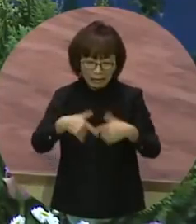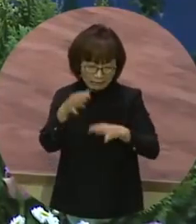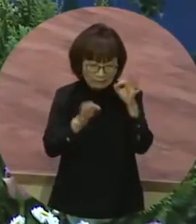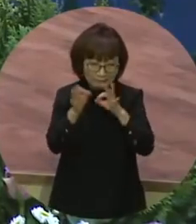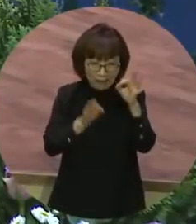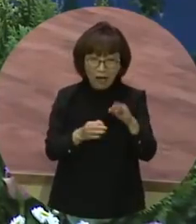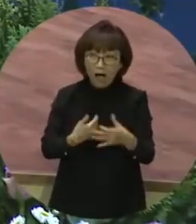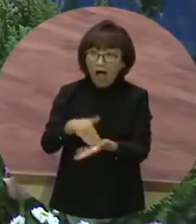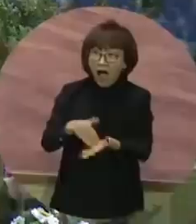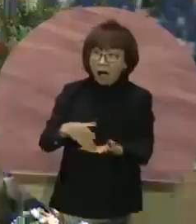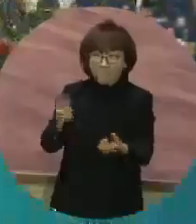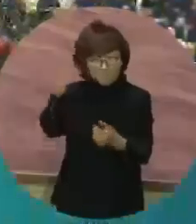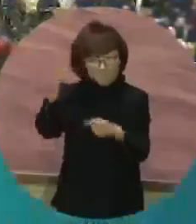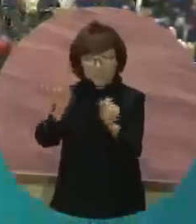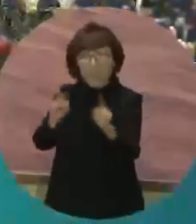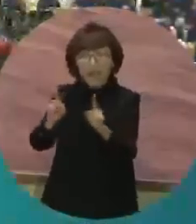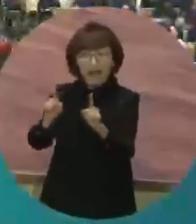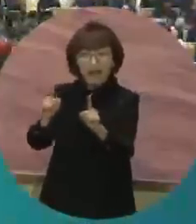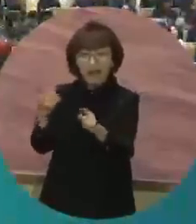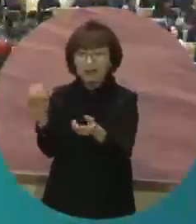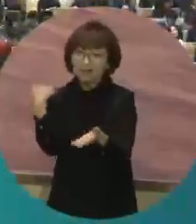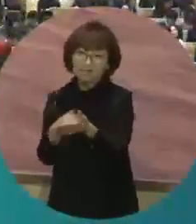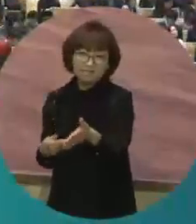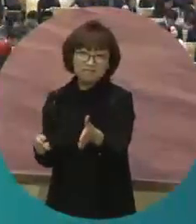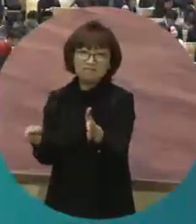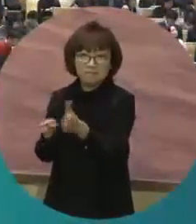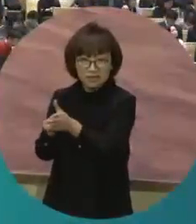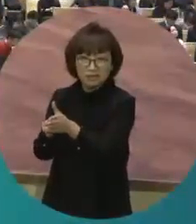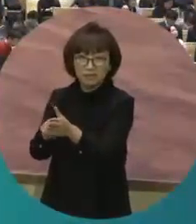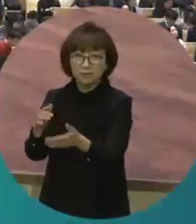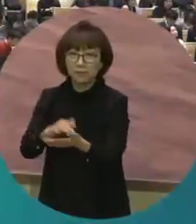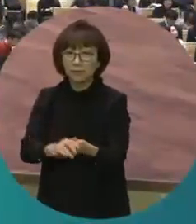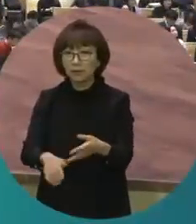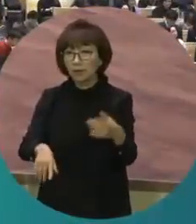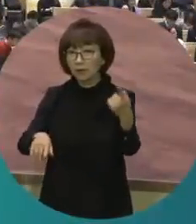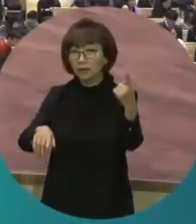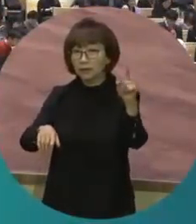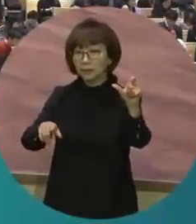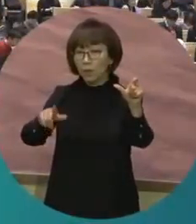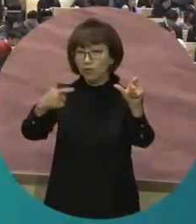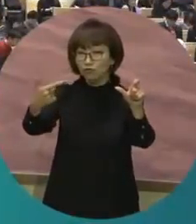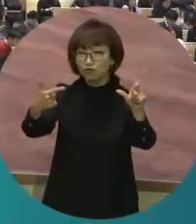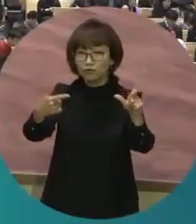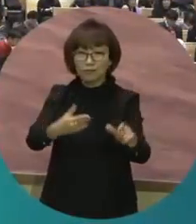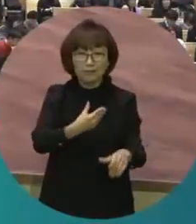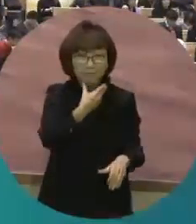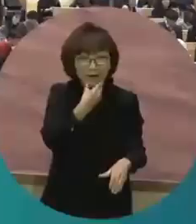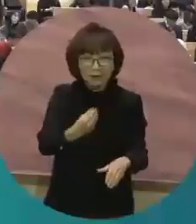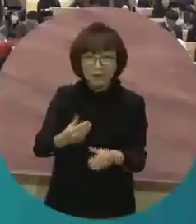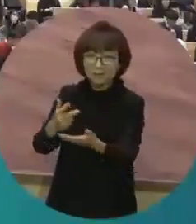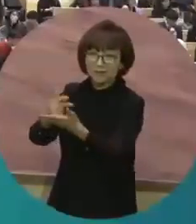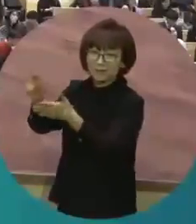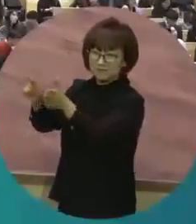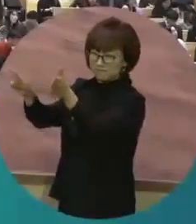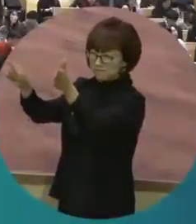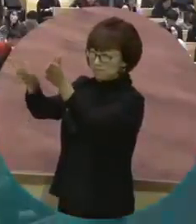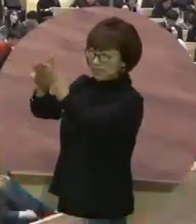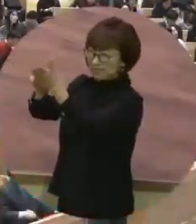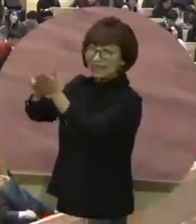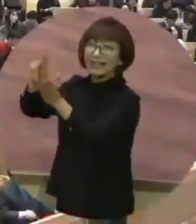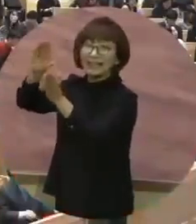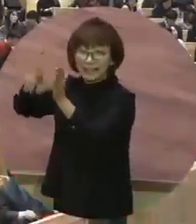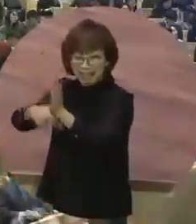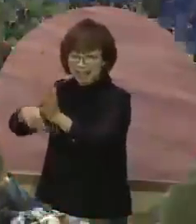자, 6절 봅니다. 아브라함이 여호와를 믿으니 여호와께서 이를 그의 의로 여기시고. 구약 성경에서